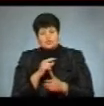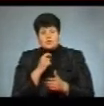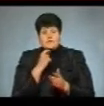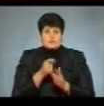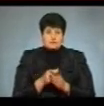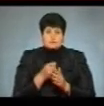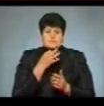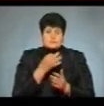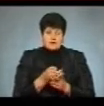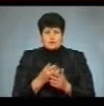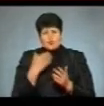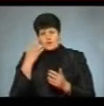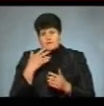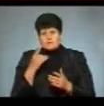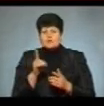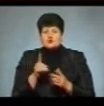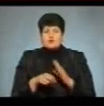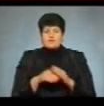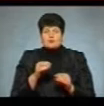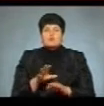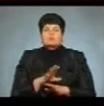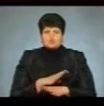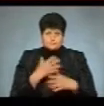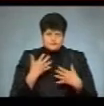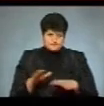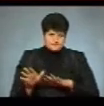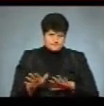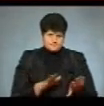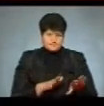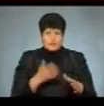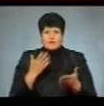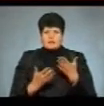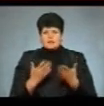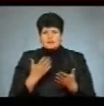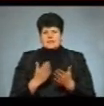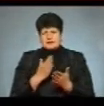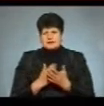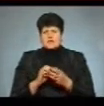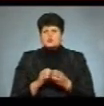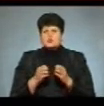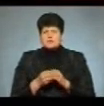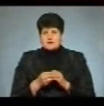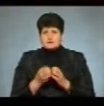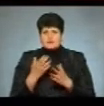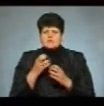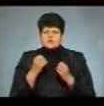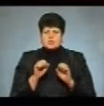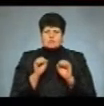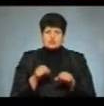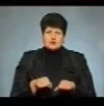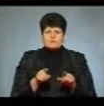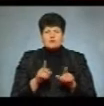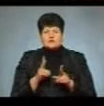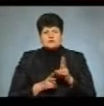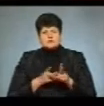озвучені. Уявімо, що вибори відбулися, однак є певний результат, однак він ще, можливо, підлягає